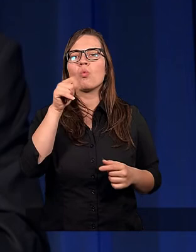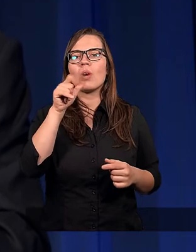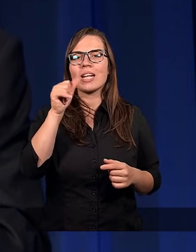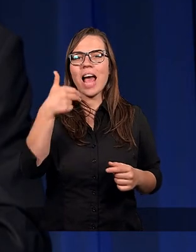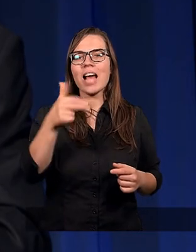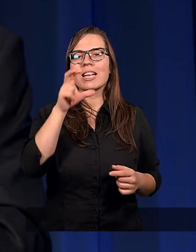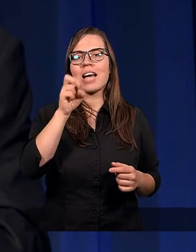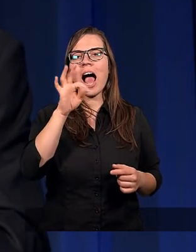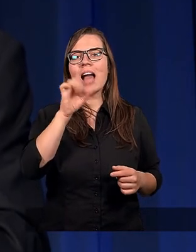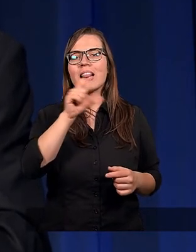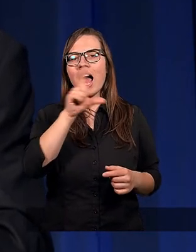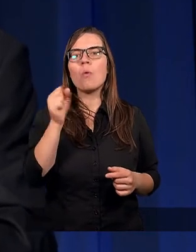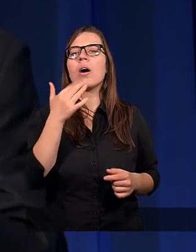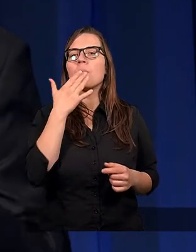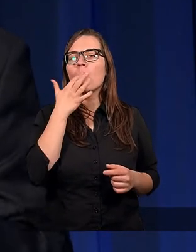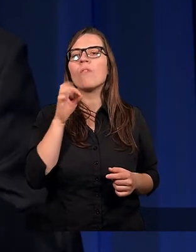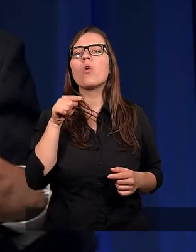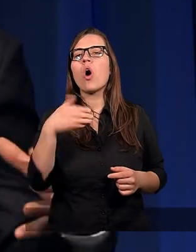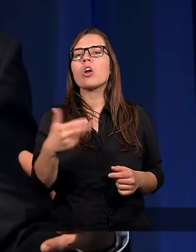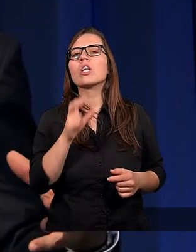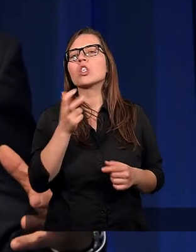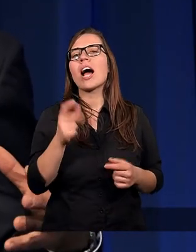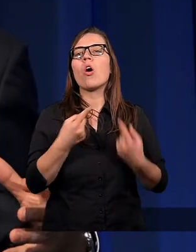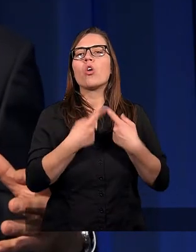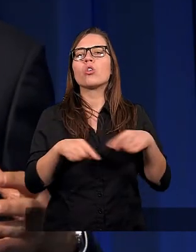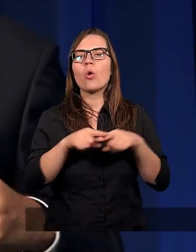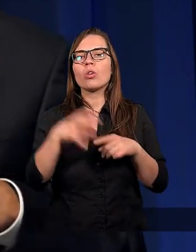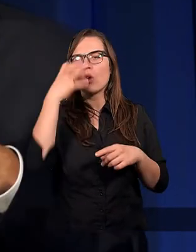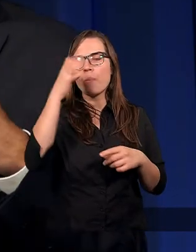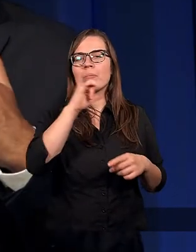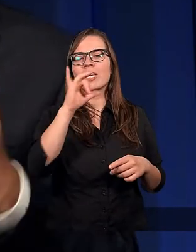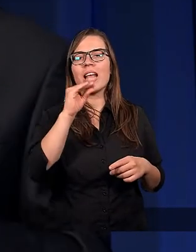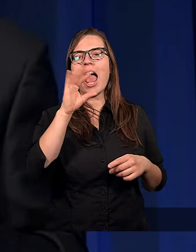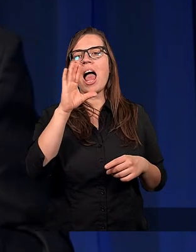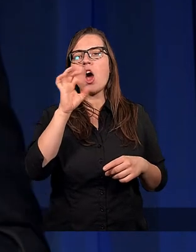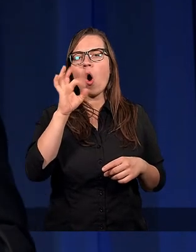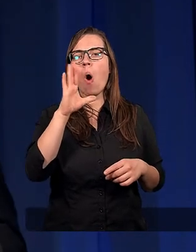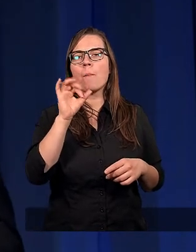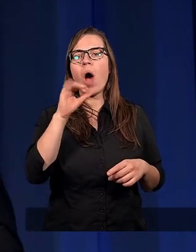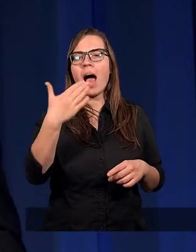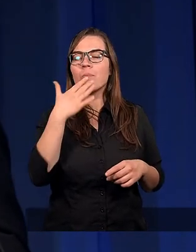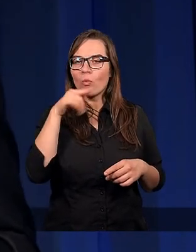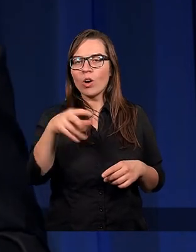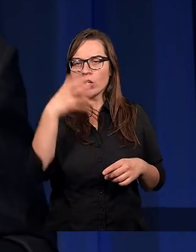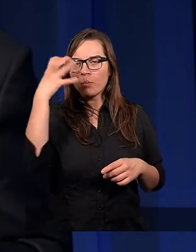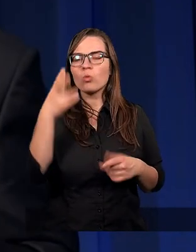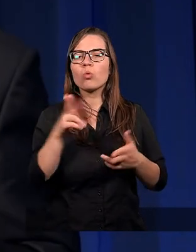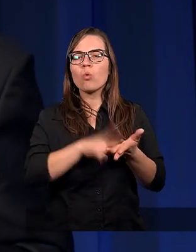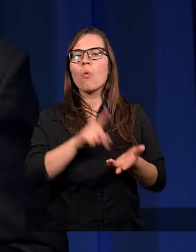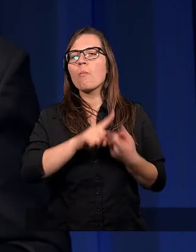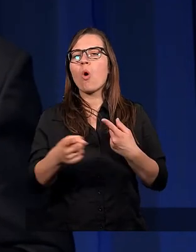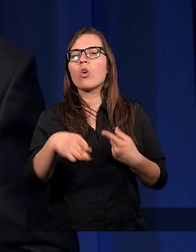Hatawa i mówił właśnie o tym, czego dokonał król Jeroboam. Mówimy o tym królu, który po